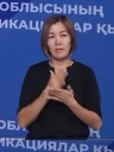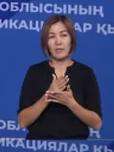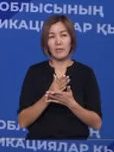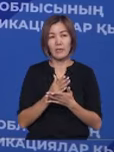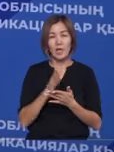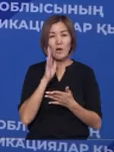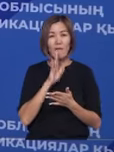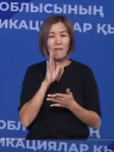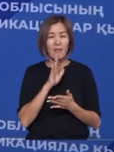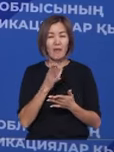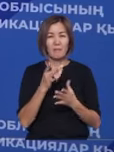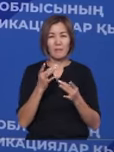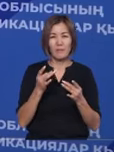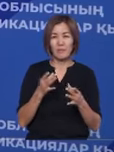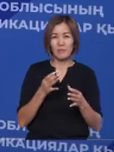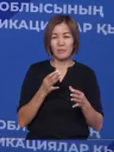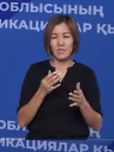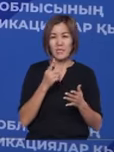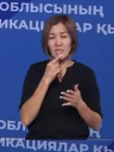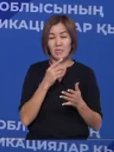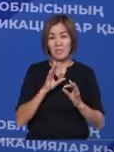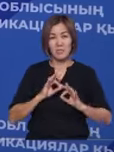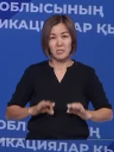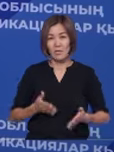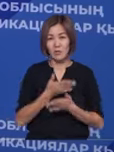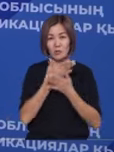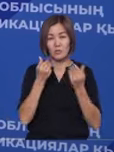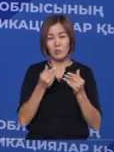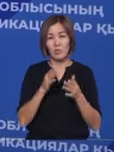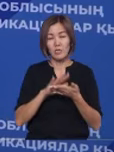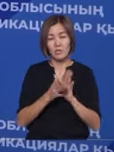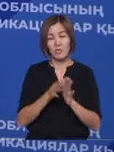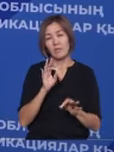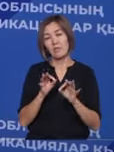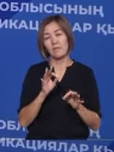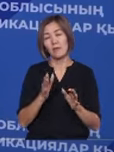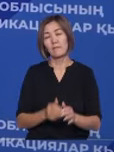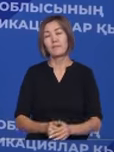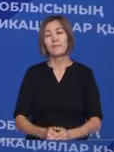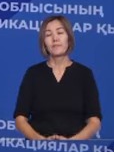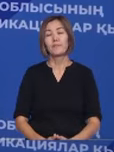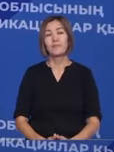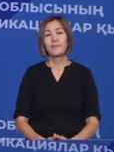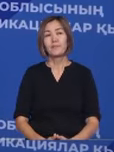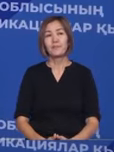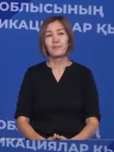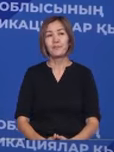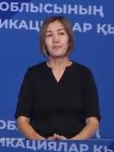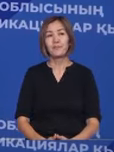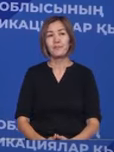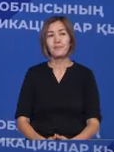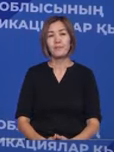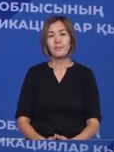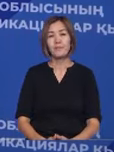көлдіреулері, жаңа жаралар жоқ. Ал жалпы жағдайлар бүгінгі күнде аурудың ағымына